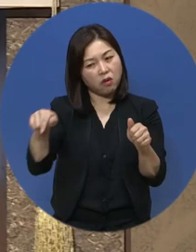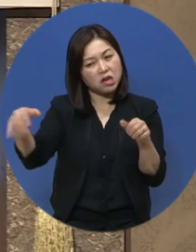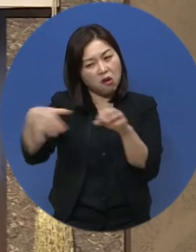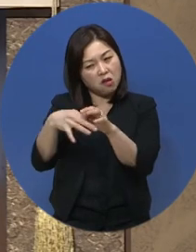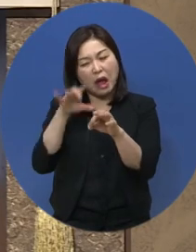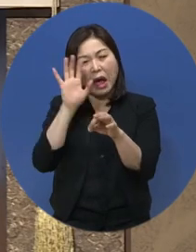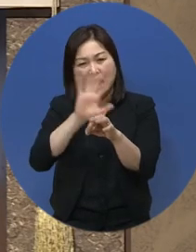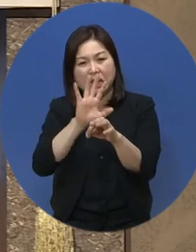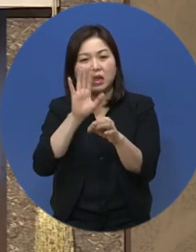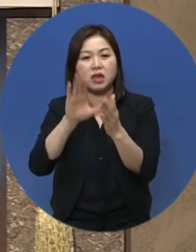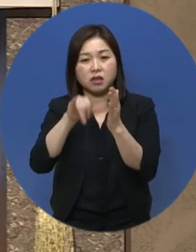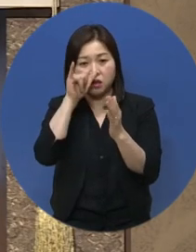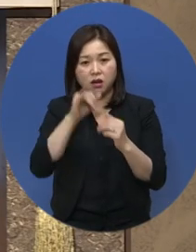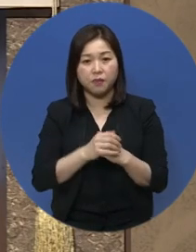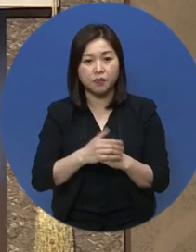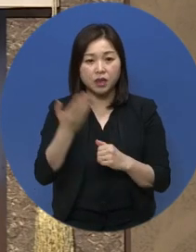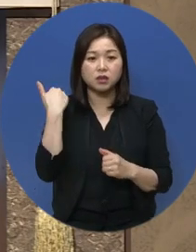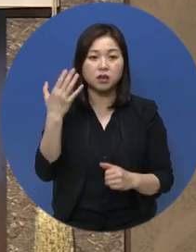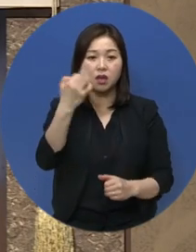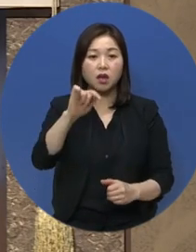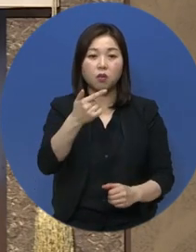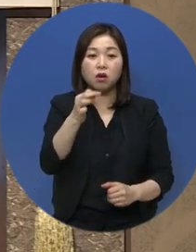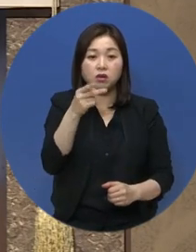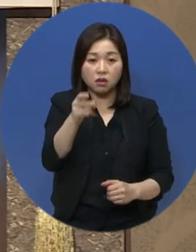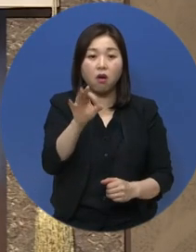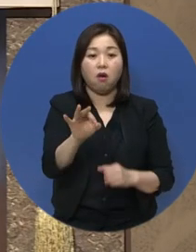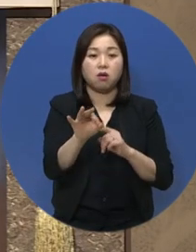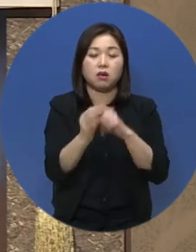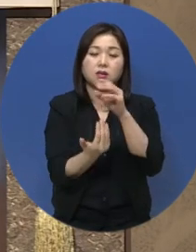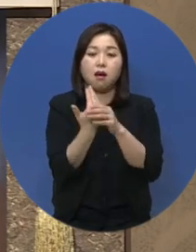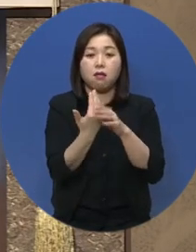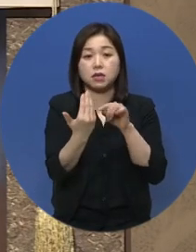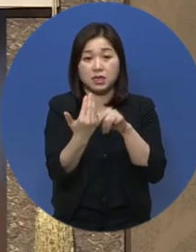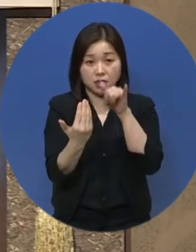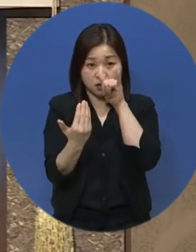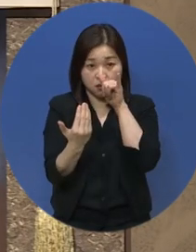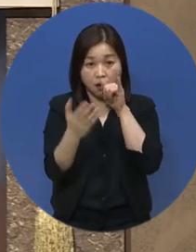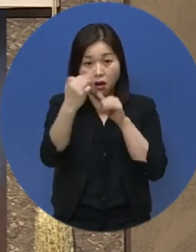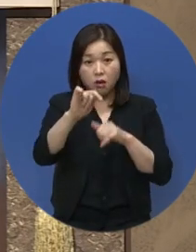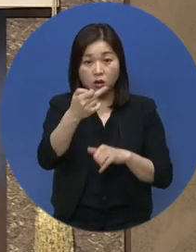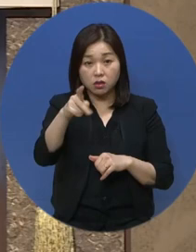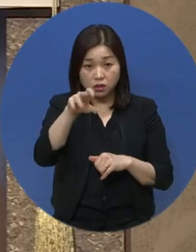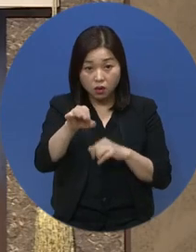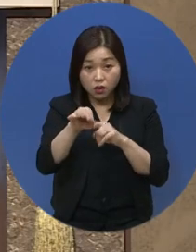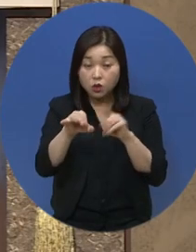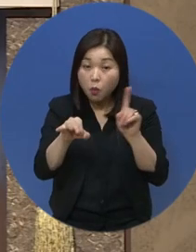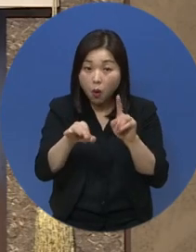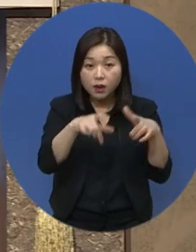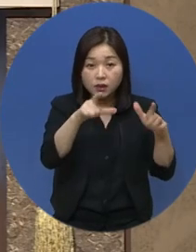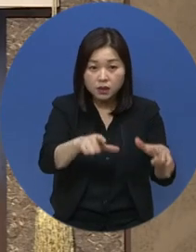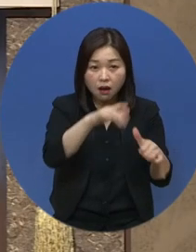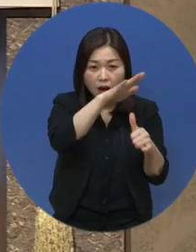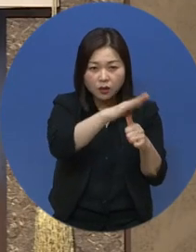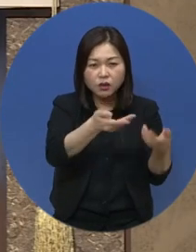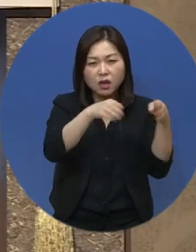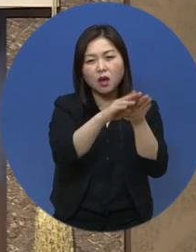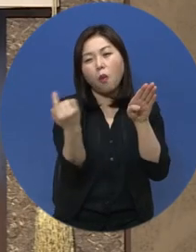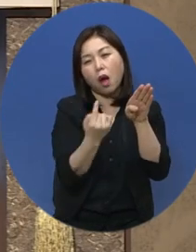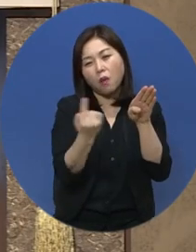아시는지 모르겠지만 예전에 원영이 사건이라고 있었어요. 예, 예. 원영이도 그 지역아동센터를 잠깐 이용했던